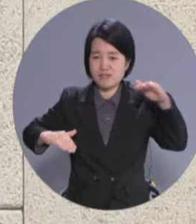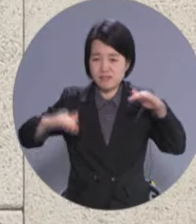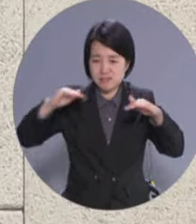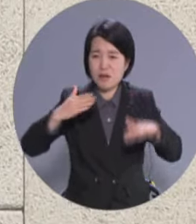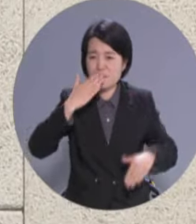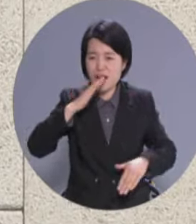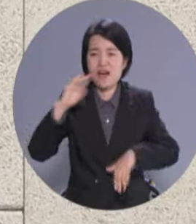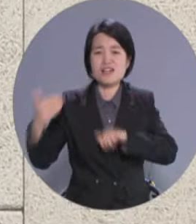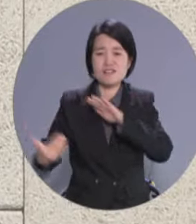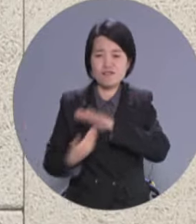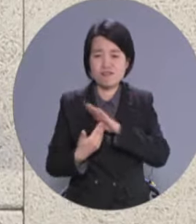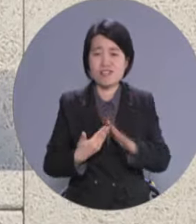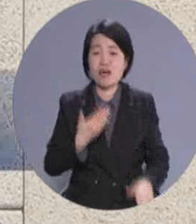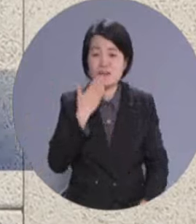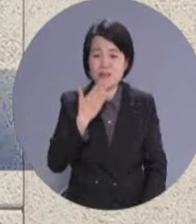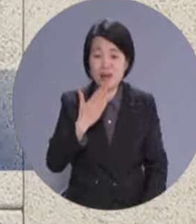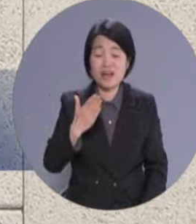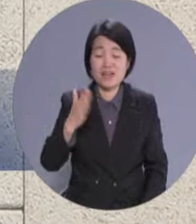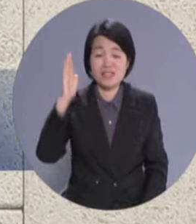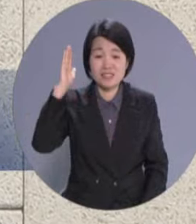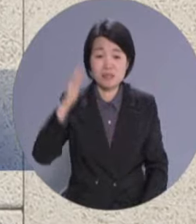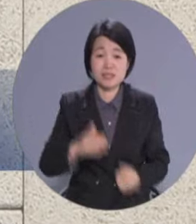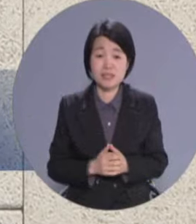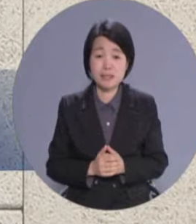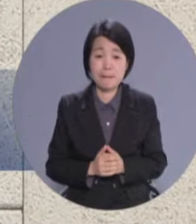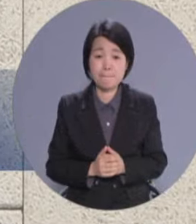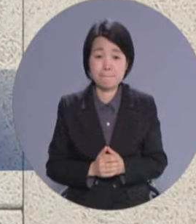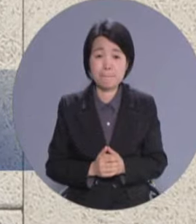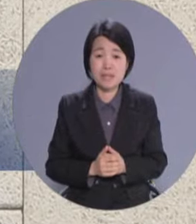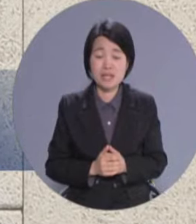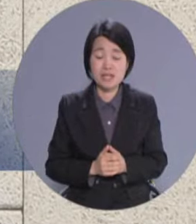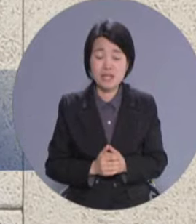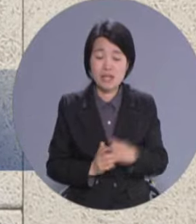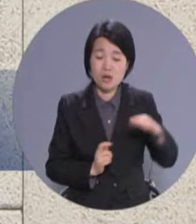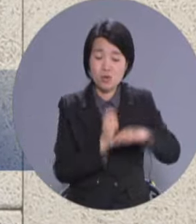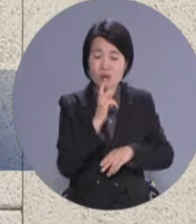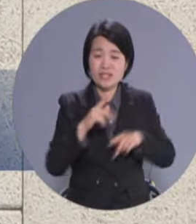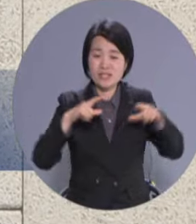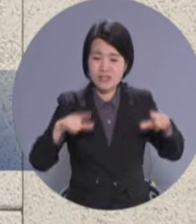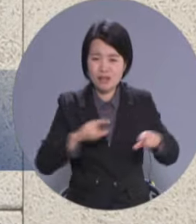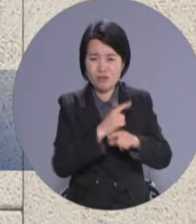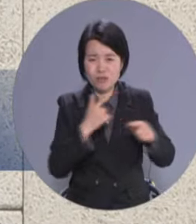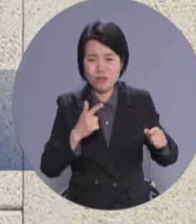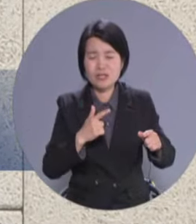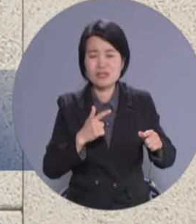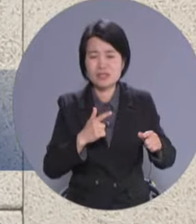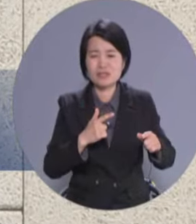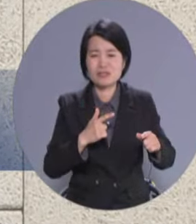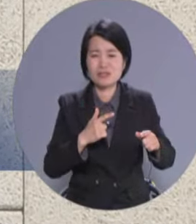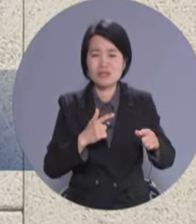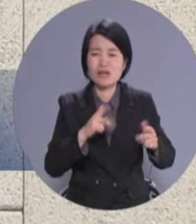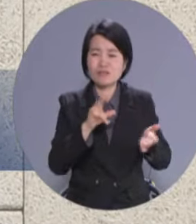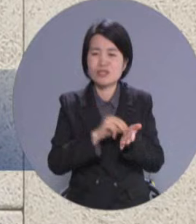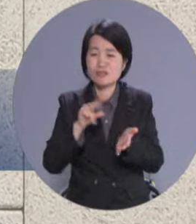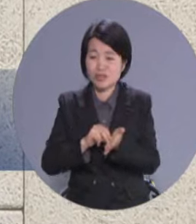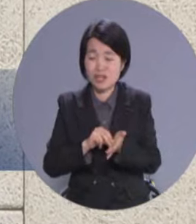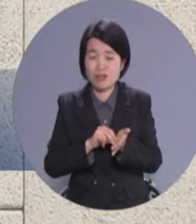먼저 정매됐던 산업단위들이 아마 이런저런 이유들로 잘 집이 안 되는 것이 들어 있는 것